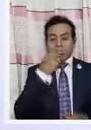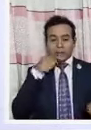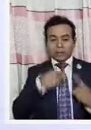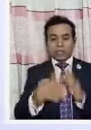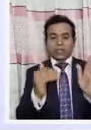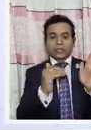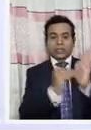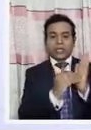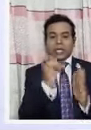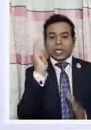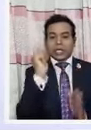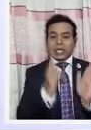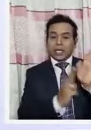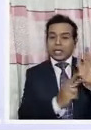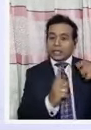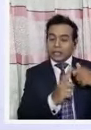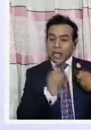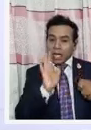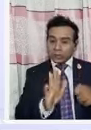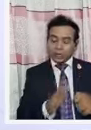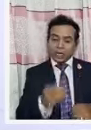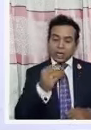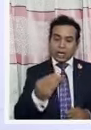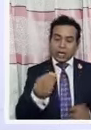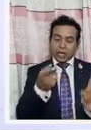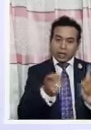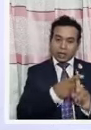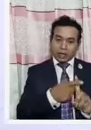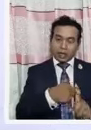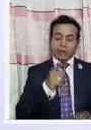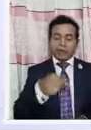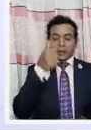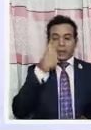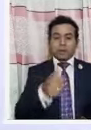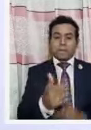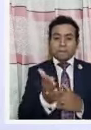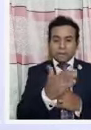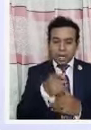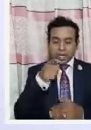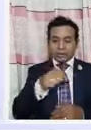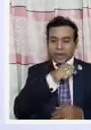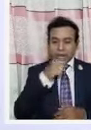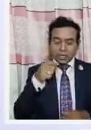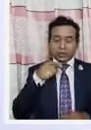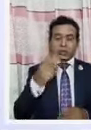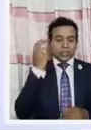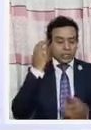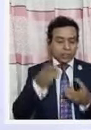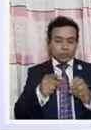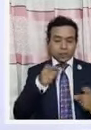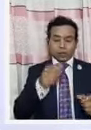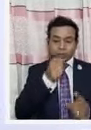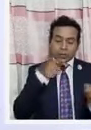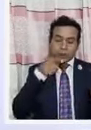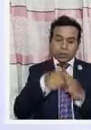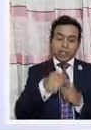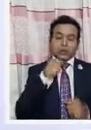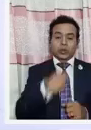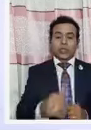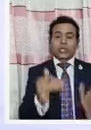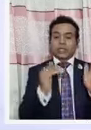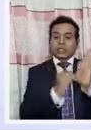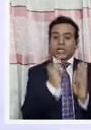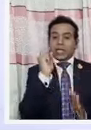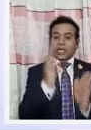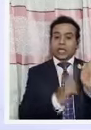গ্রহণ করবেন জিঙ্ক সমৃদ্ধ খাবার রোগ প্রতিরোধকে সহায়ক হয় এবং ইমিউনিটি বাড়ায় এবং আমিষ জাতীয় খাবারের মধ্যে জিঙ্ক পাওয়া